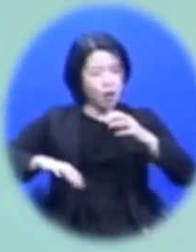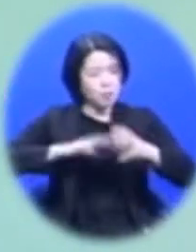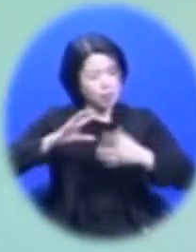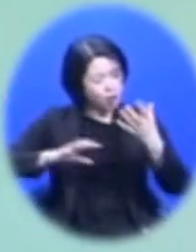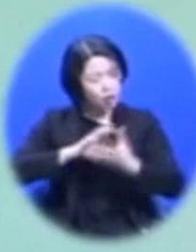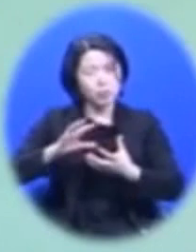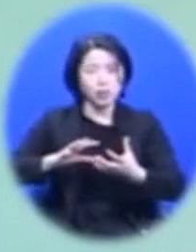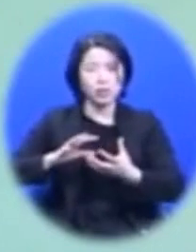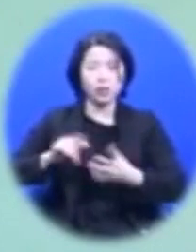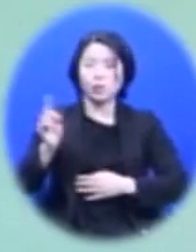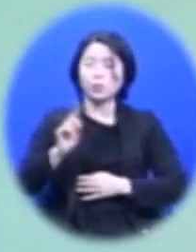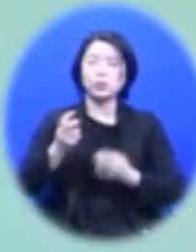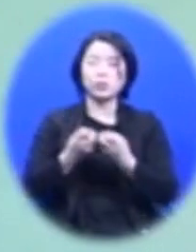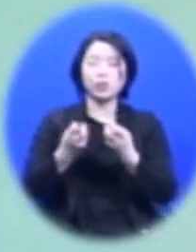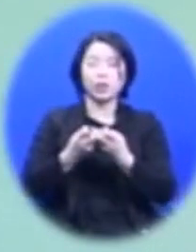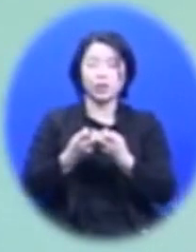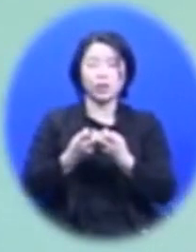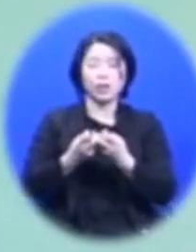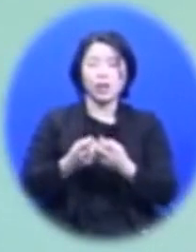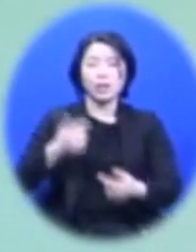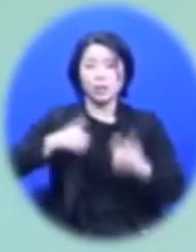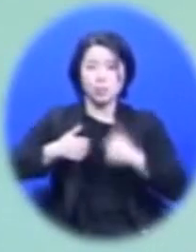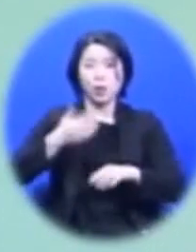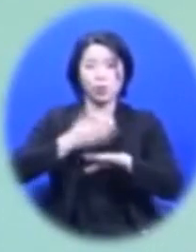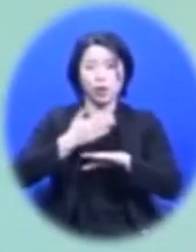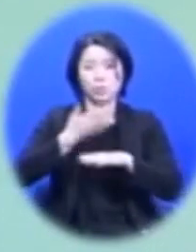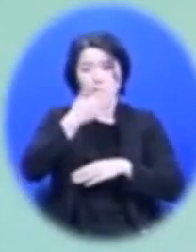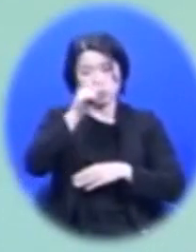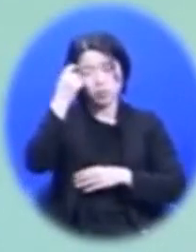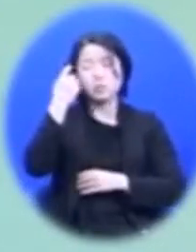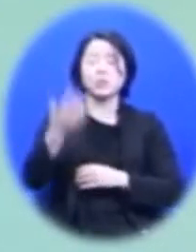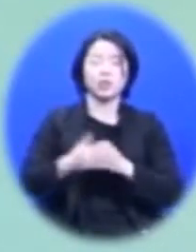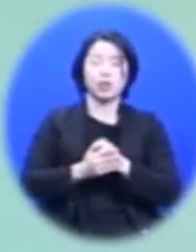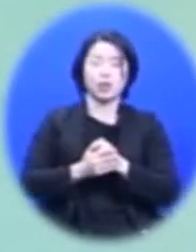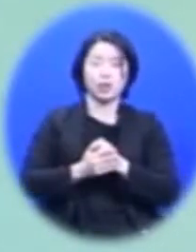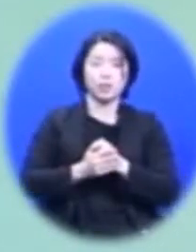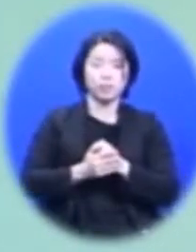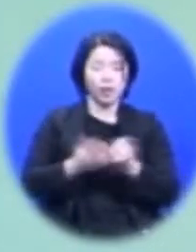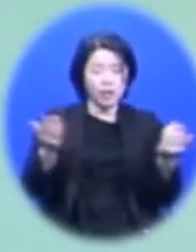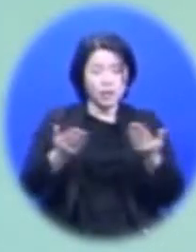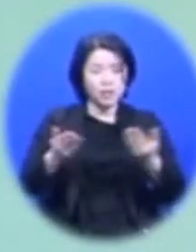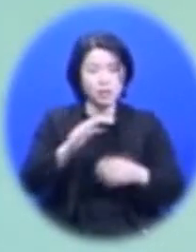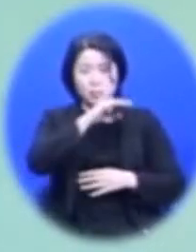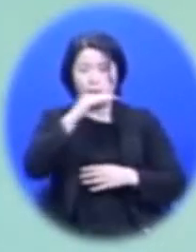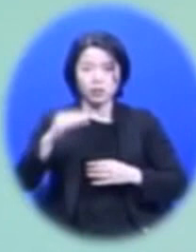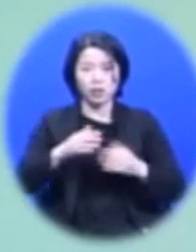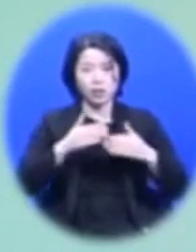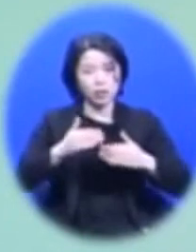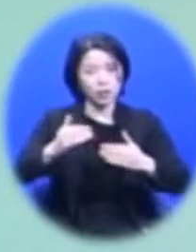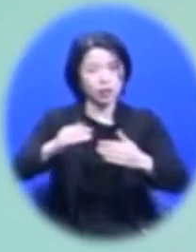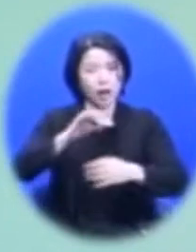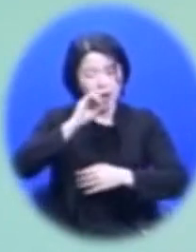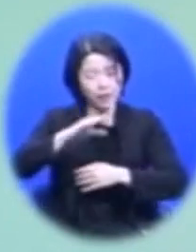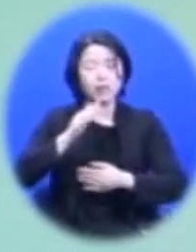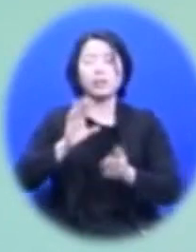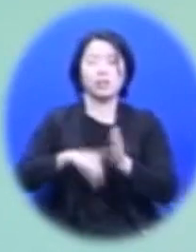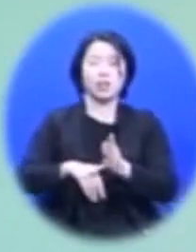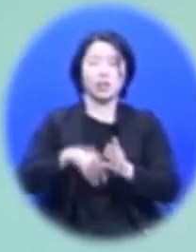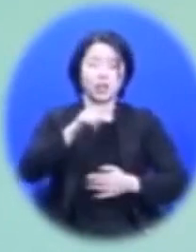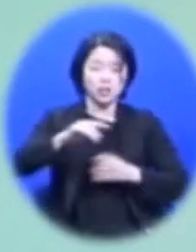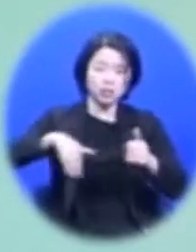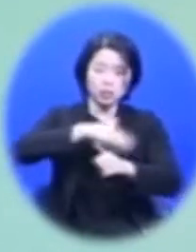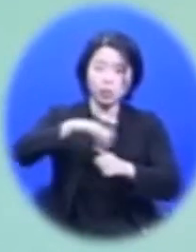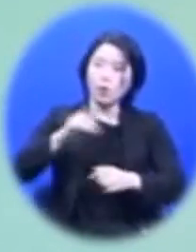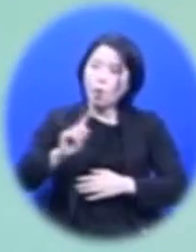있는데도 기뻐하고 감사할 수는 없잖아요. 아니, 일들이 지금 제대로 안 되고 있는데 이런 상황을 보고도